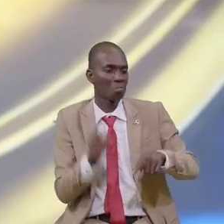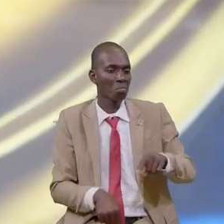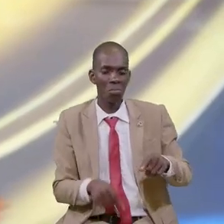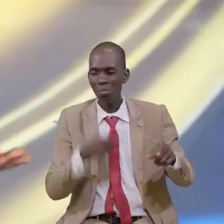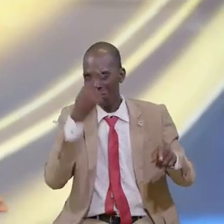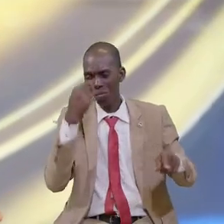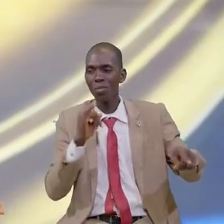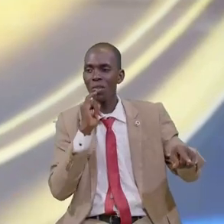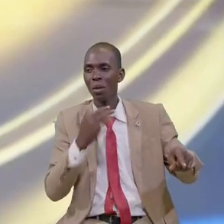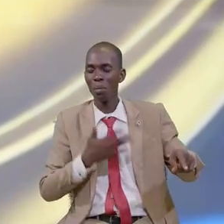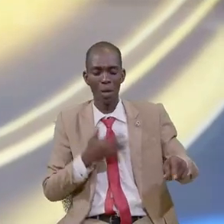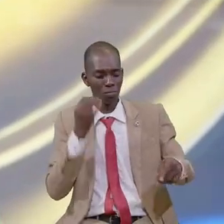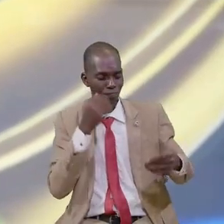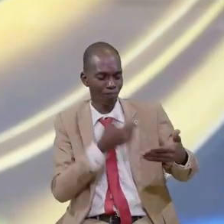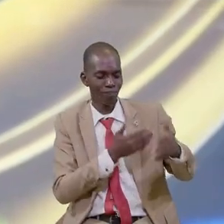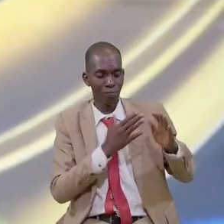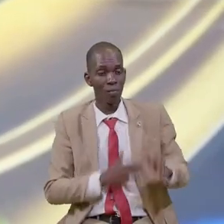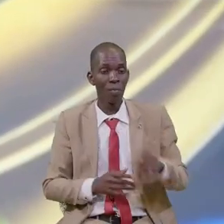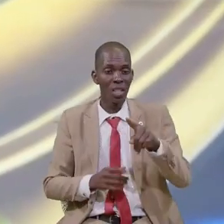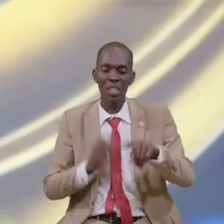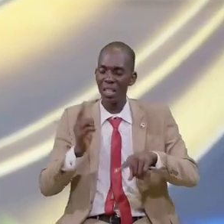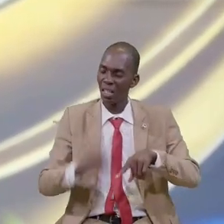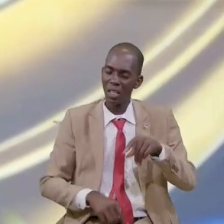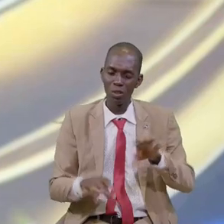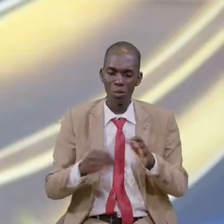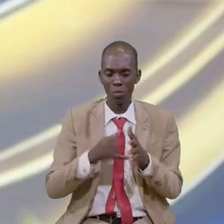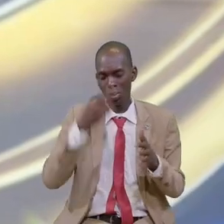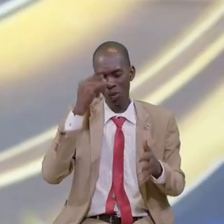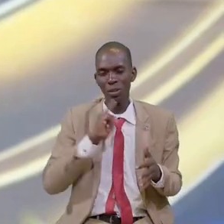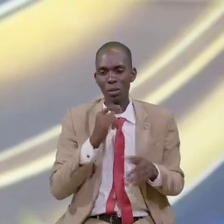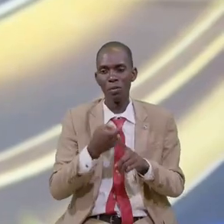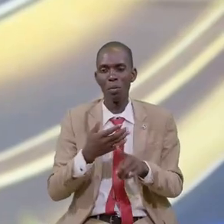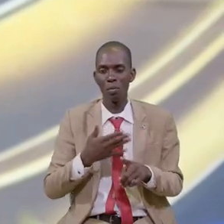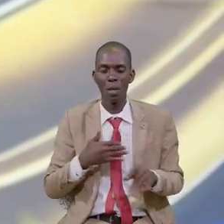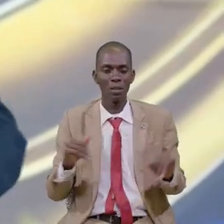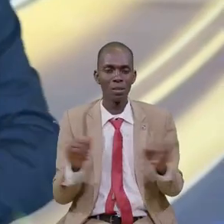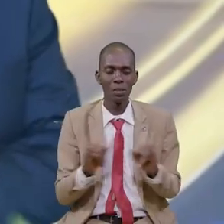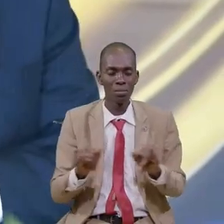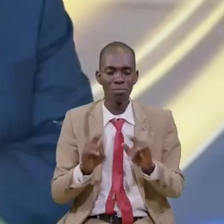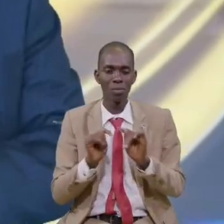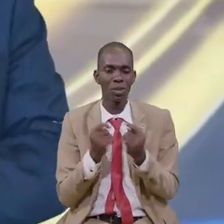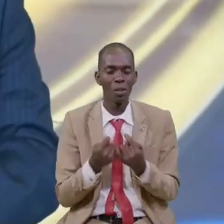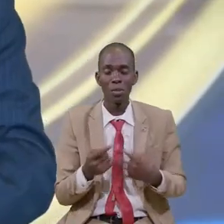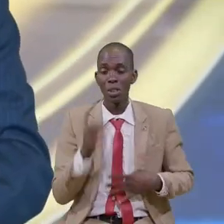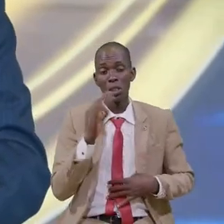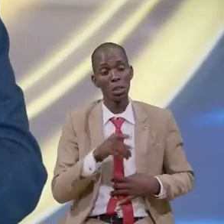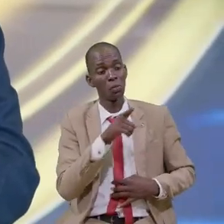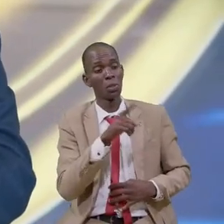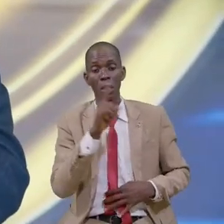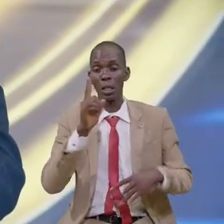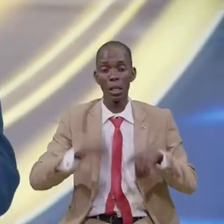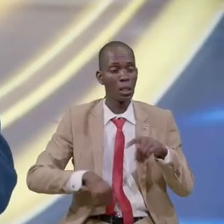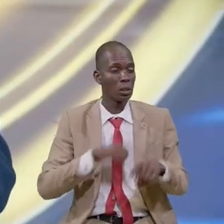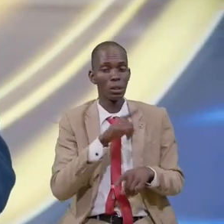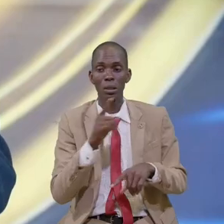Il est de ma tribu. L'autre, il ne peut pas le faire. Ah, si moi je ne peux pas, si lui ne peut pas, alors nous ne pouvons pas.